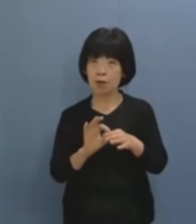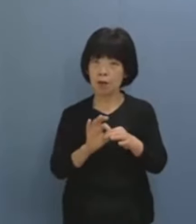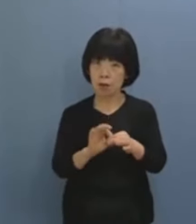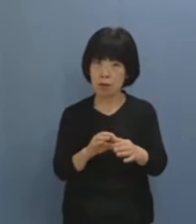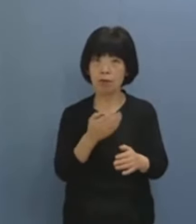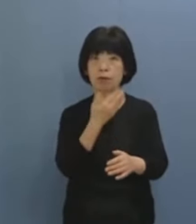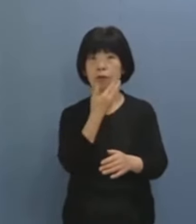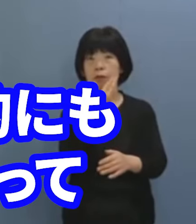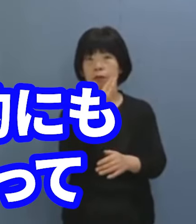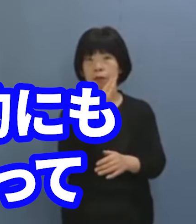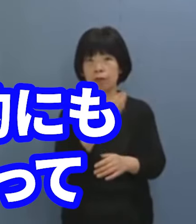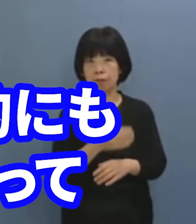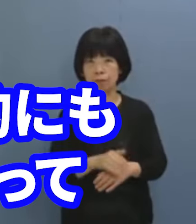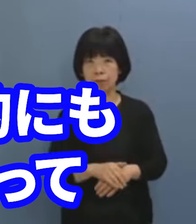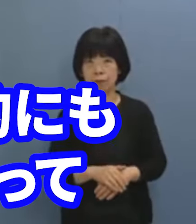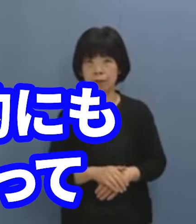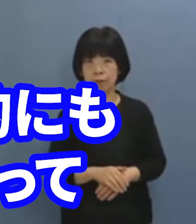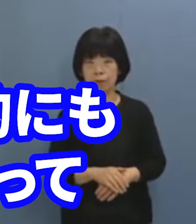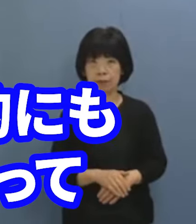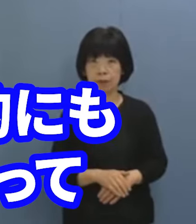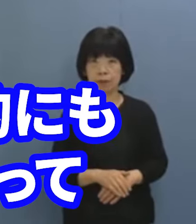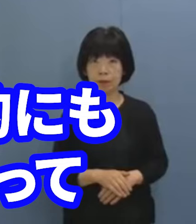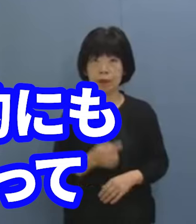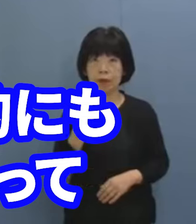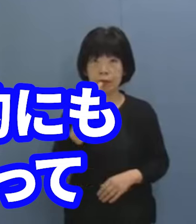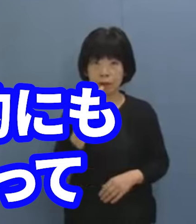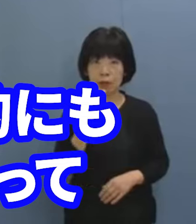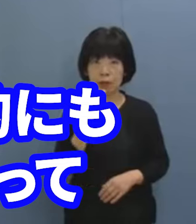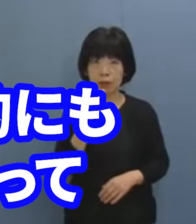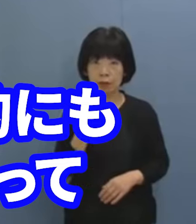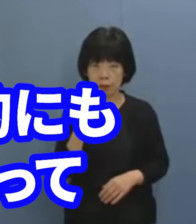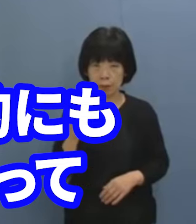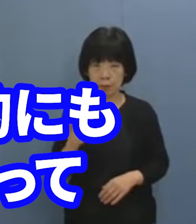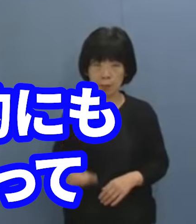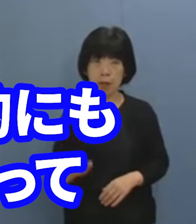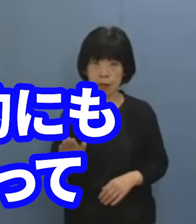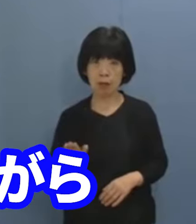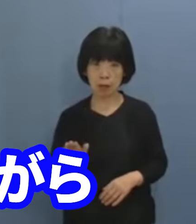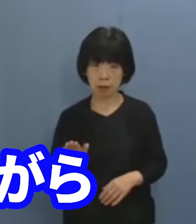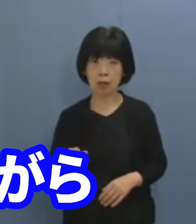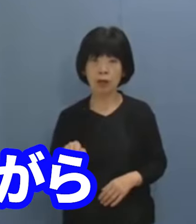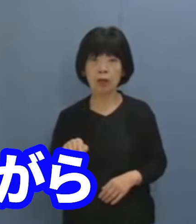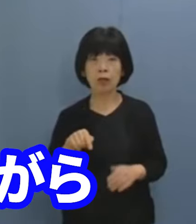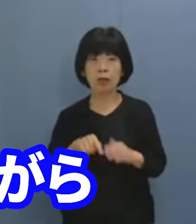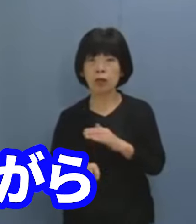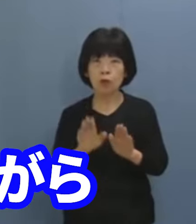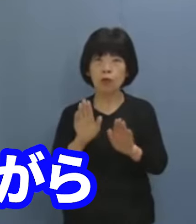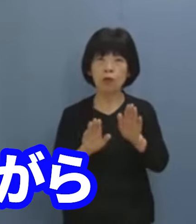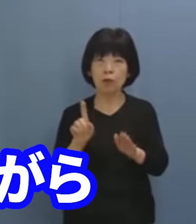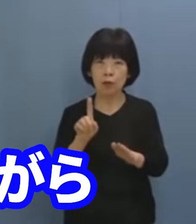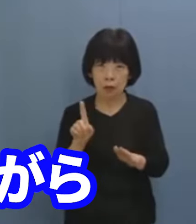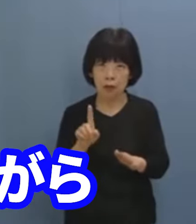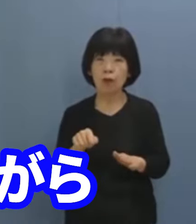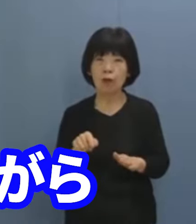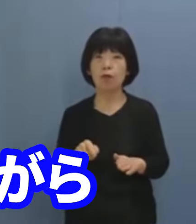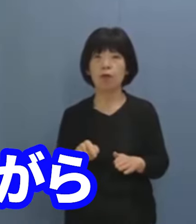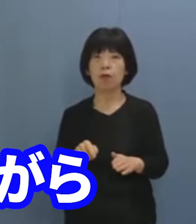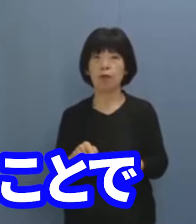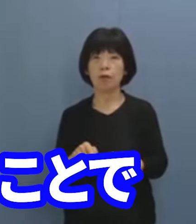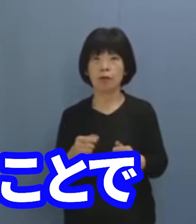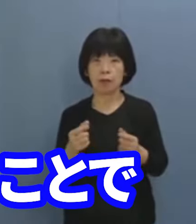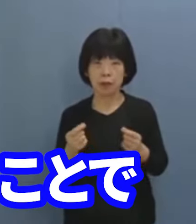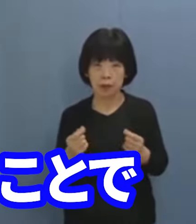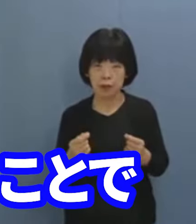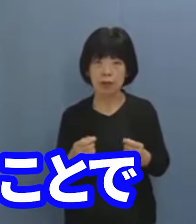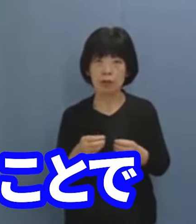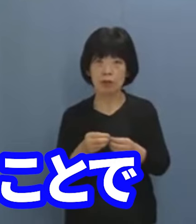れで なぜそういうふうに時期的にもどういう思いでしたのかっていうのは記憶をほぐしながら言わ